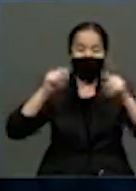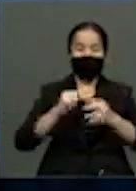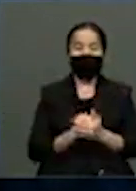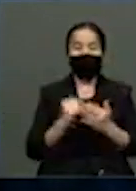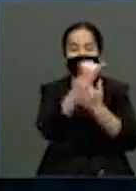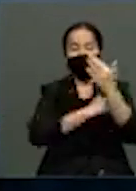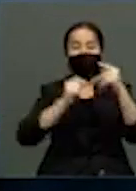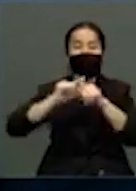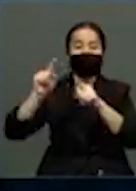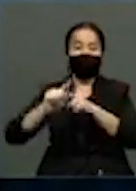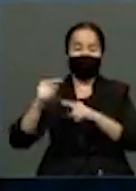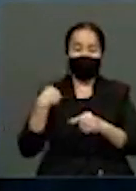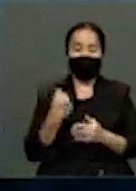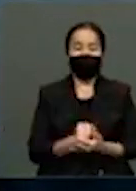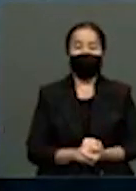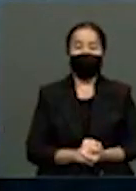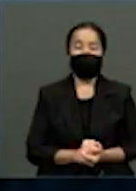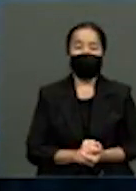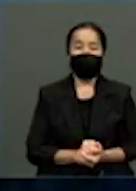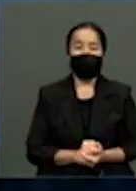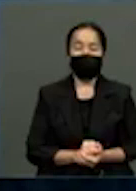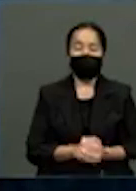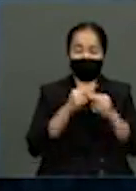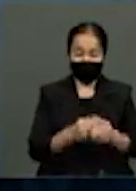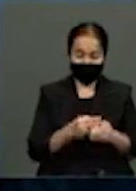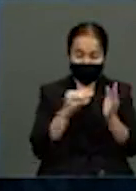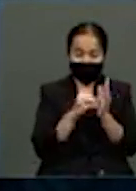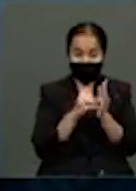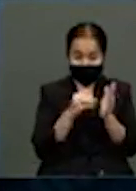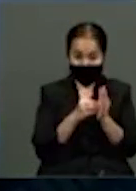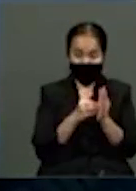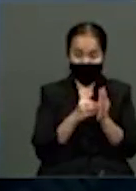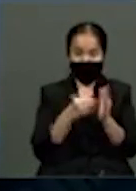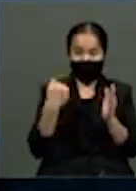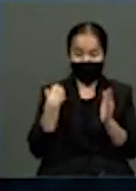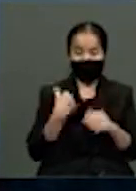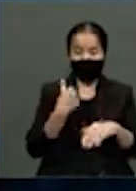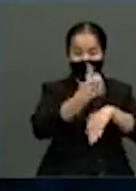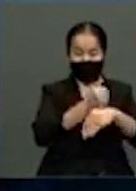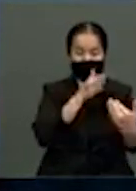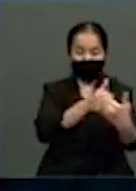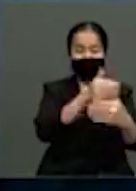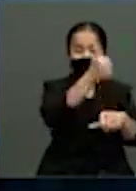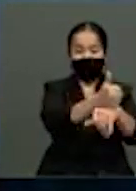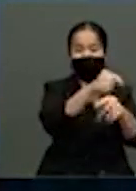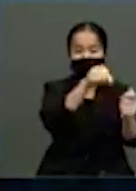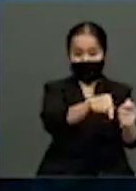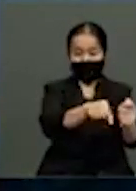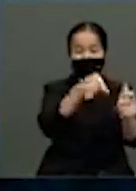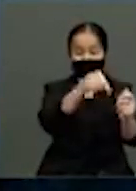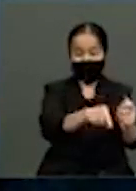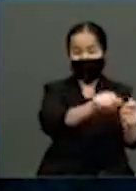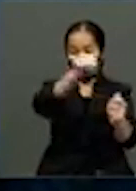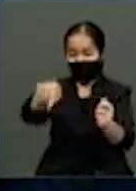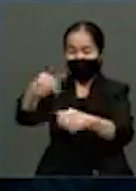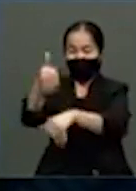จังหวัดต่างๆทั่วประเทศนะครับของกทม.มาลงที่เขตเสร็จก็จะไปลงที่ชุมชนนะ